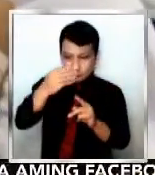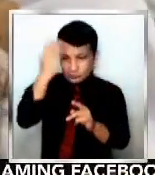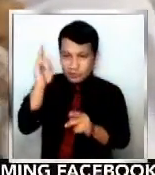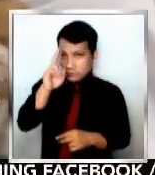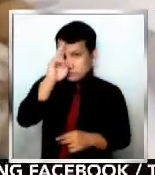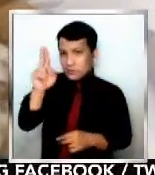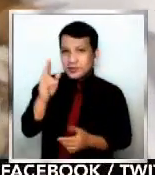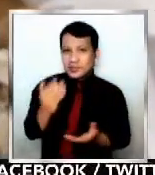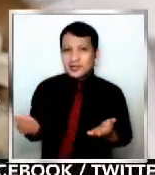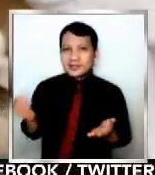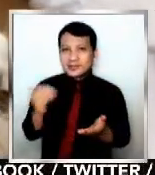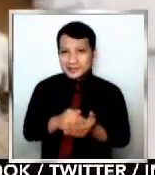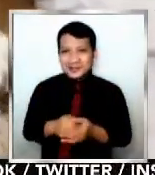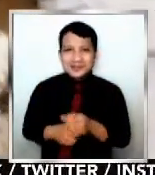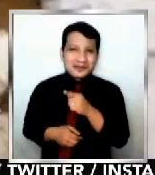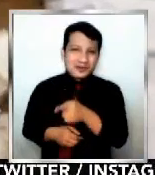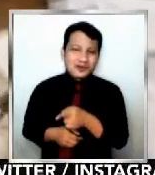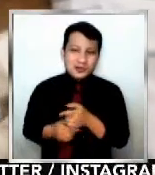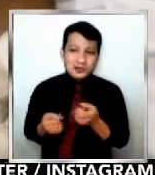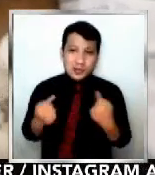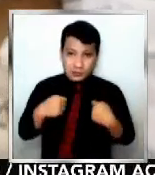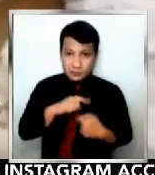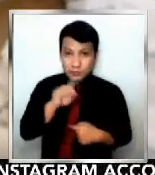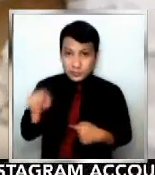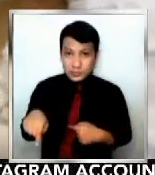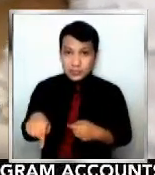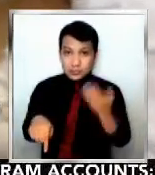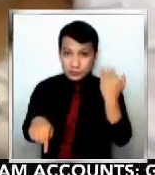Nandito ulit ako. Ako yung pumunta dito ng isang araw.